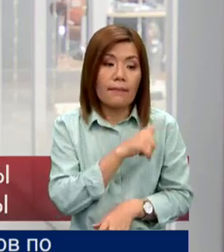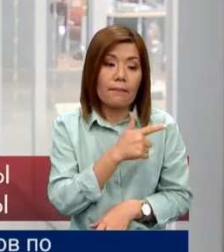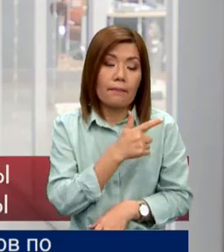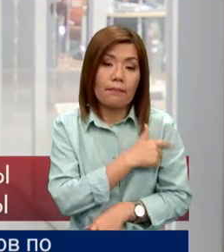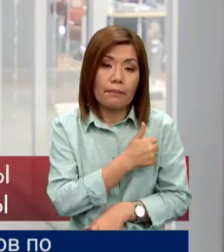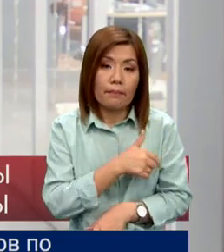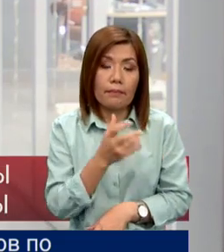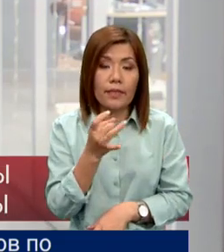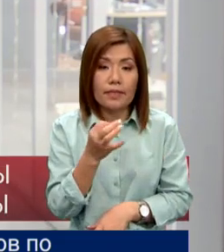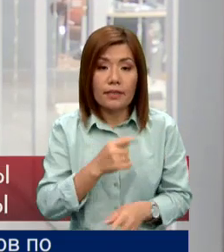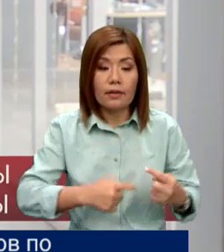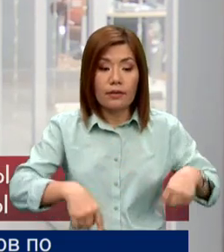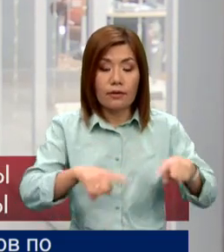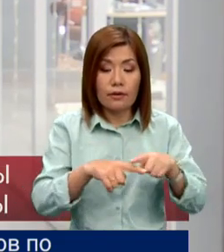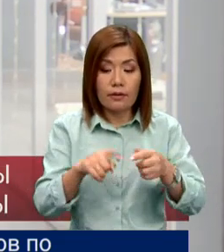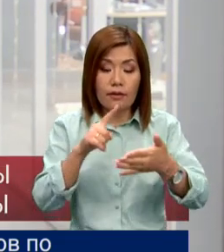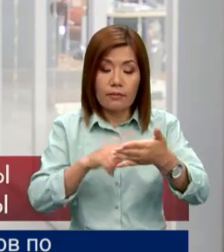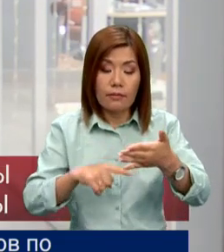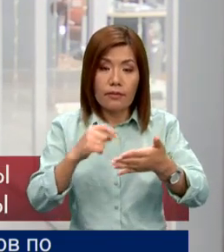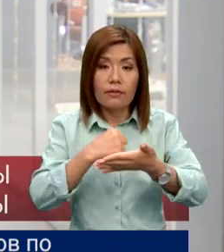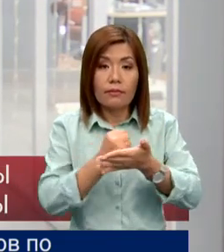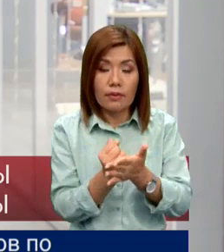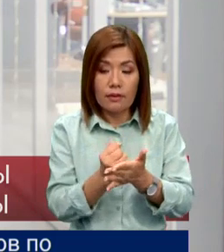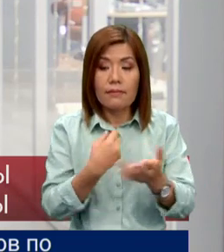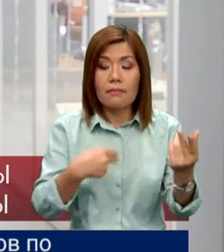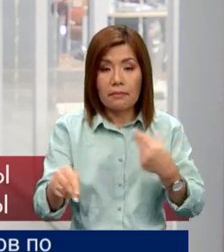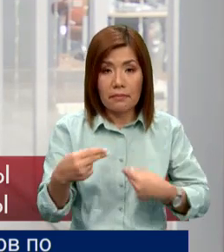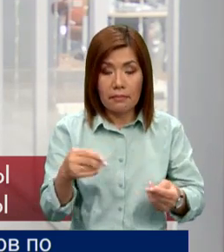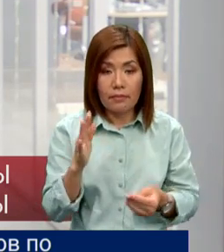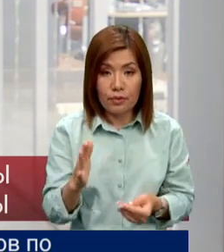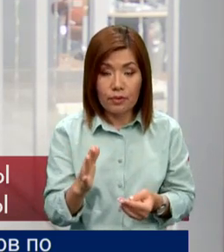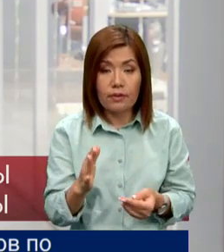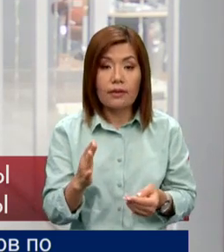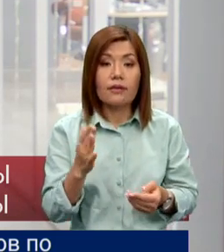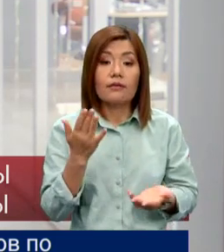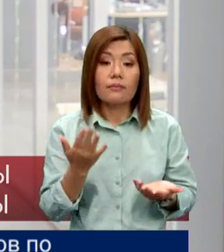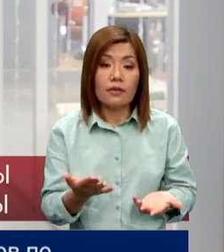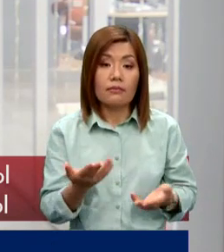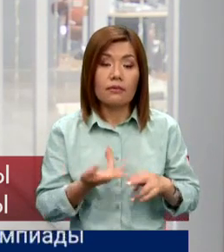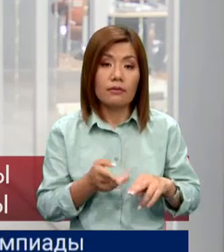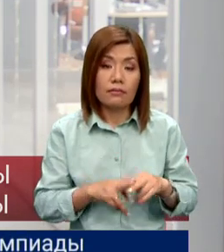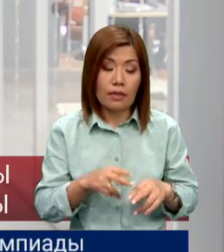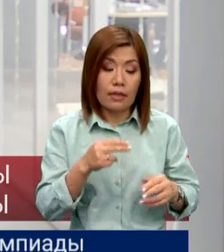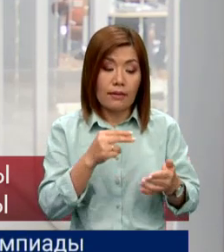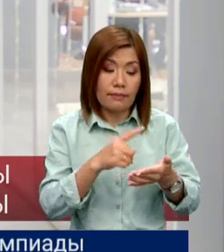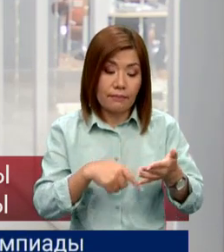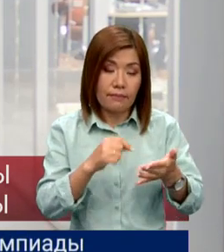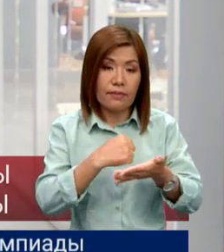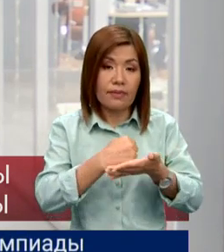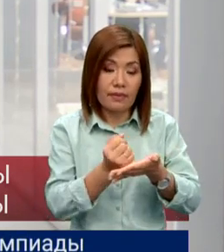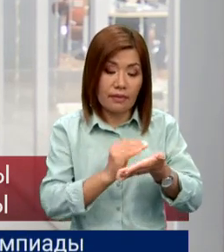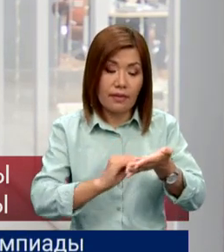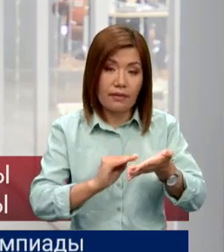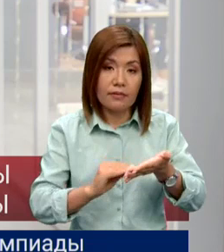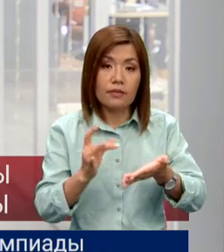медициналық ұйымдар таңбаланған дәрілерді сатып алады. Сондықтан таңбаланған дәрі-дәрмек